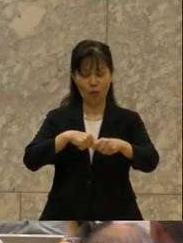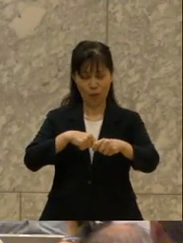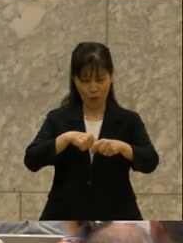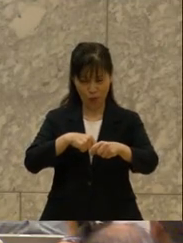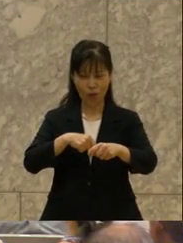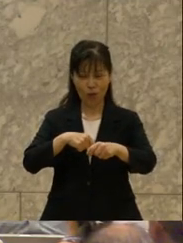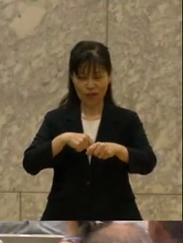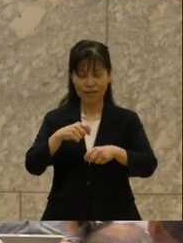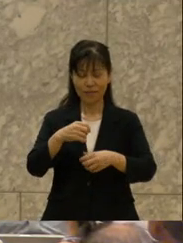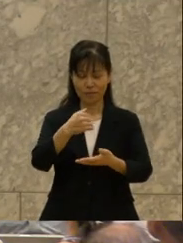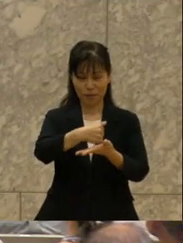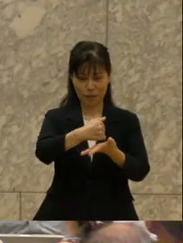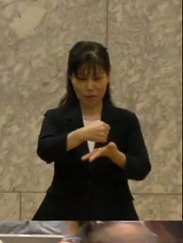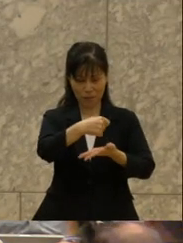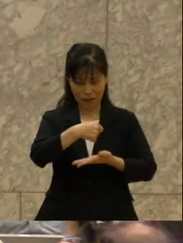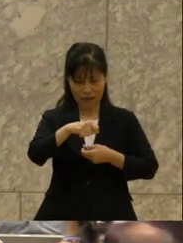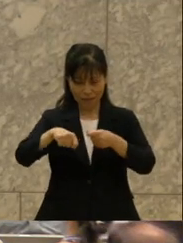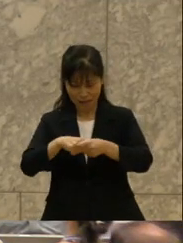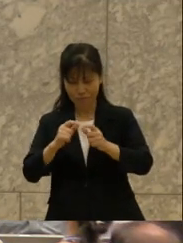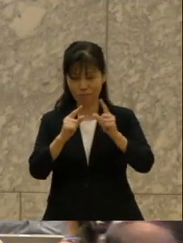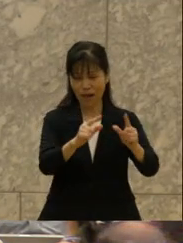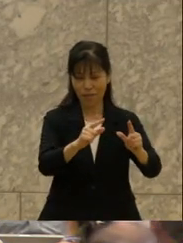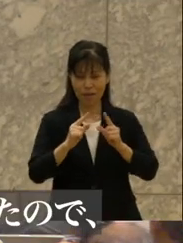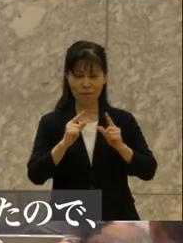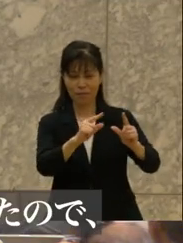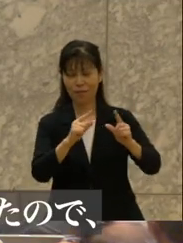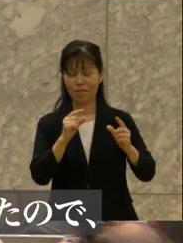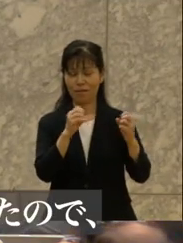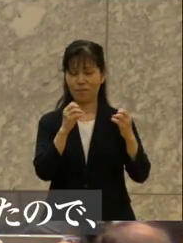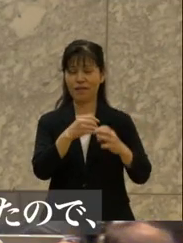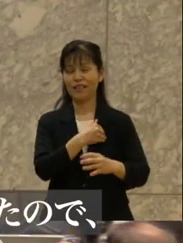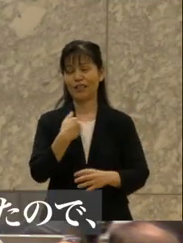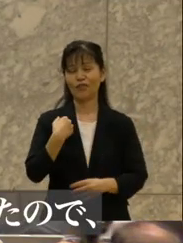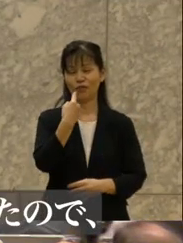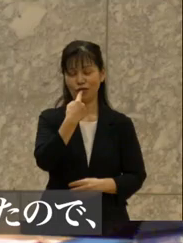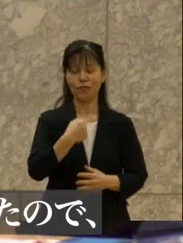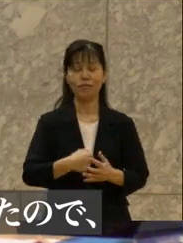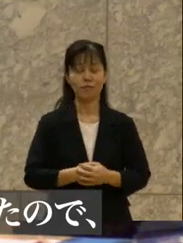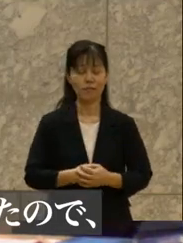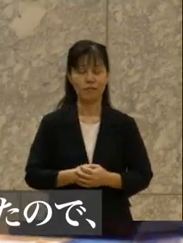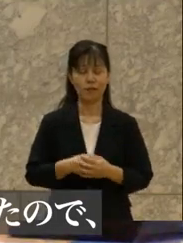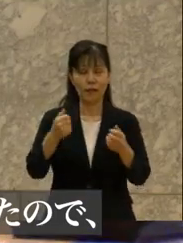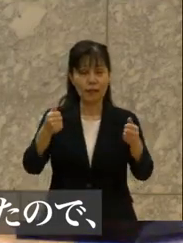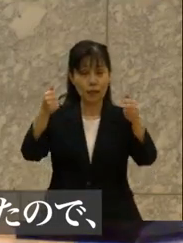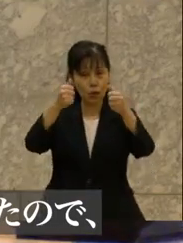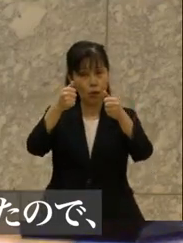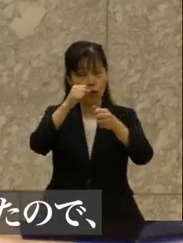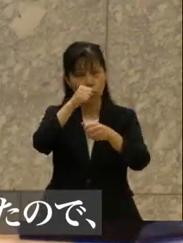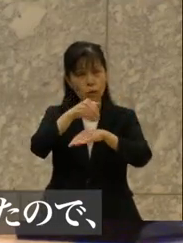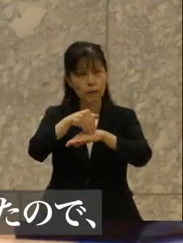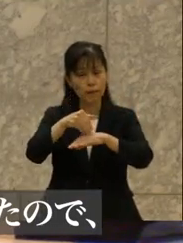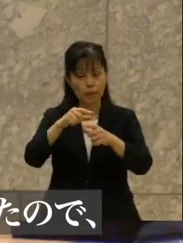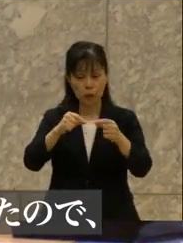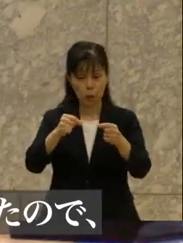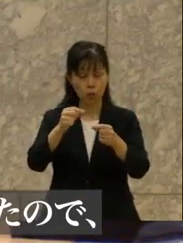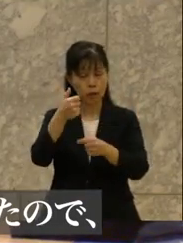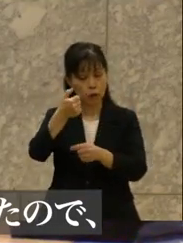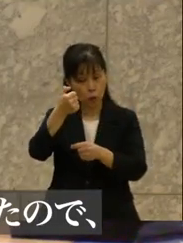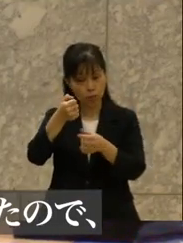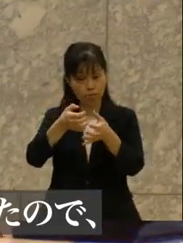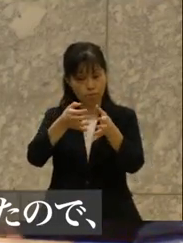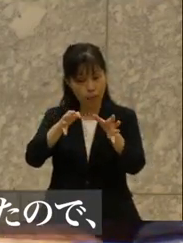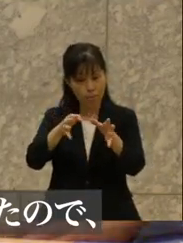転換で返すのでありがたいですねでも今回この決勝で予選で日本記録出る前に